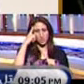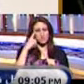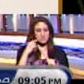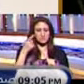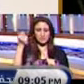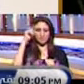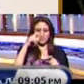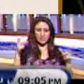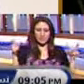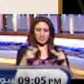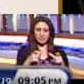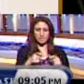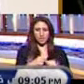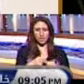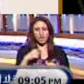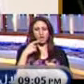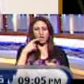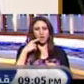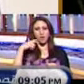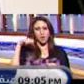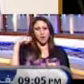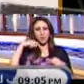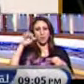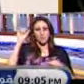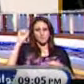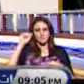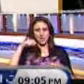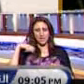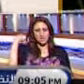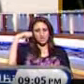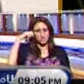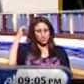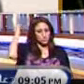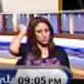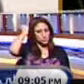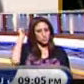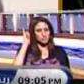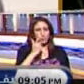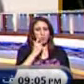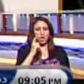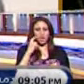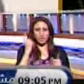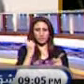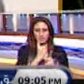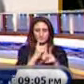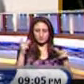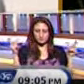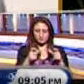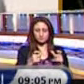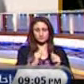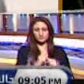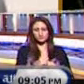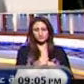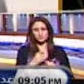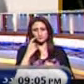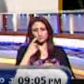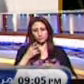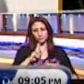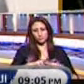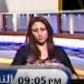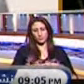المقبل اجتماعا لمجلس الوزراء المصغر بمحافظة سوهاج بحضور محافظي كافة محافظات الصعيد،